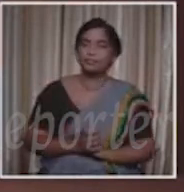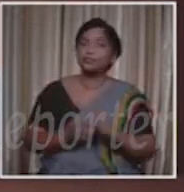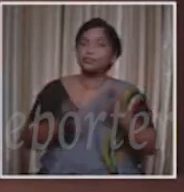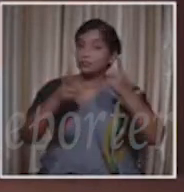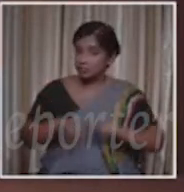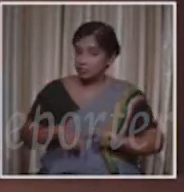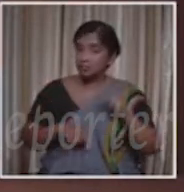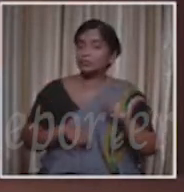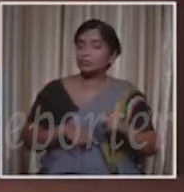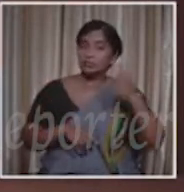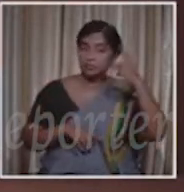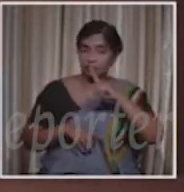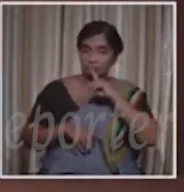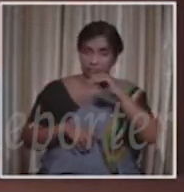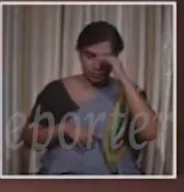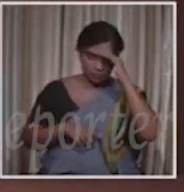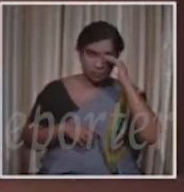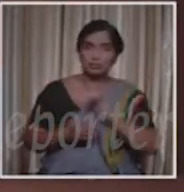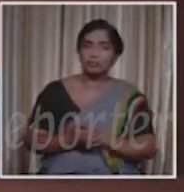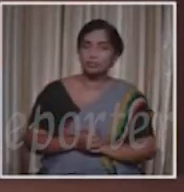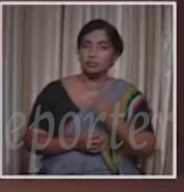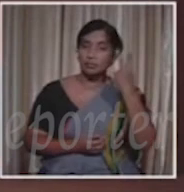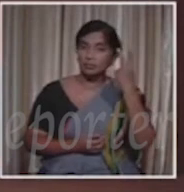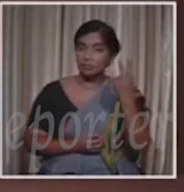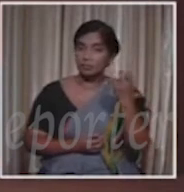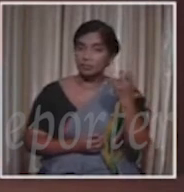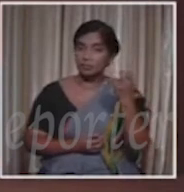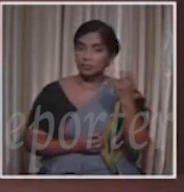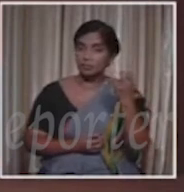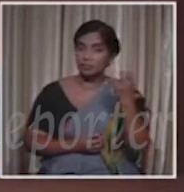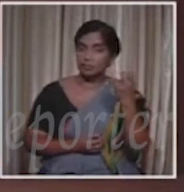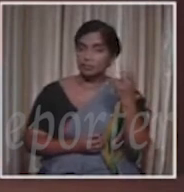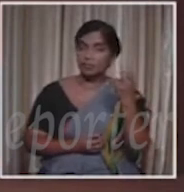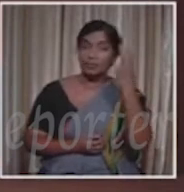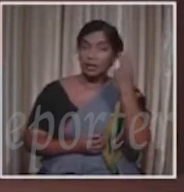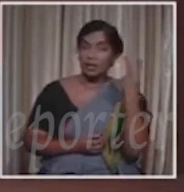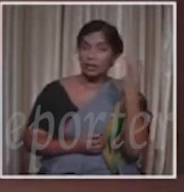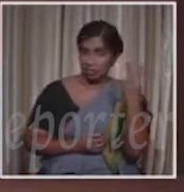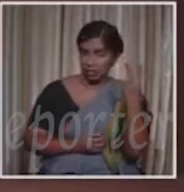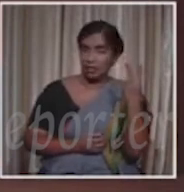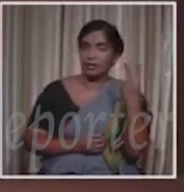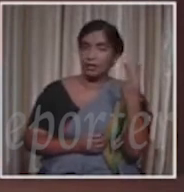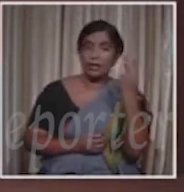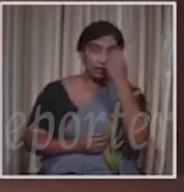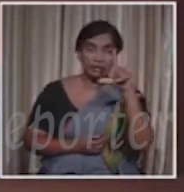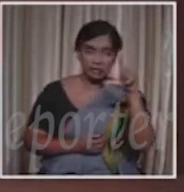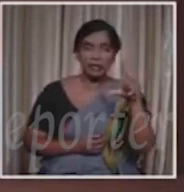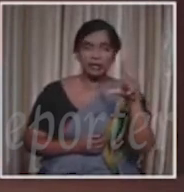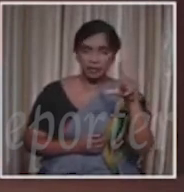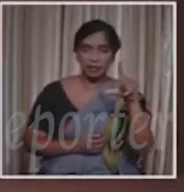මැතිවරණ ව්‍යාපාරයේදී අපි ගල් කැටයක් අතින් ගන්නේ නැහැ. ඊළඟට ගරු නියෝජ්‍ය කතානායකතුමනි